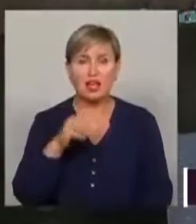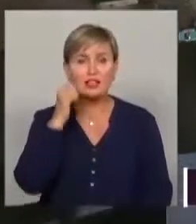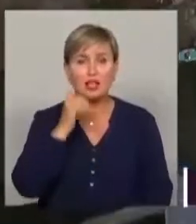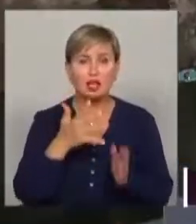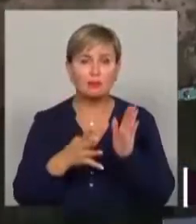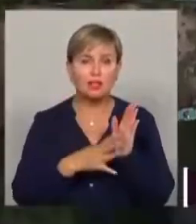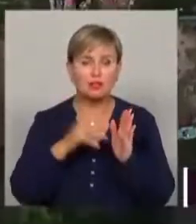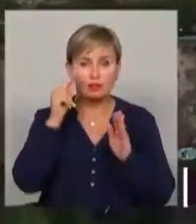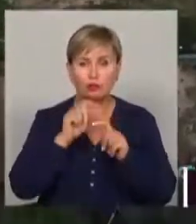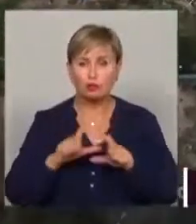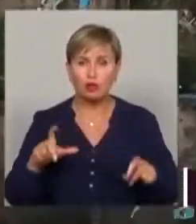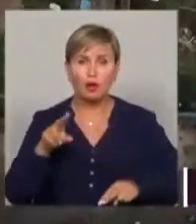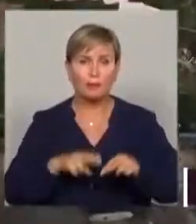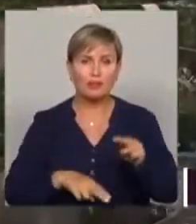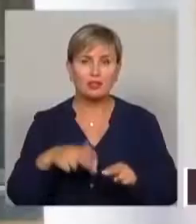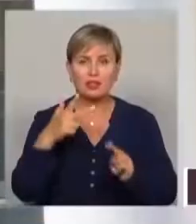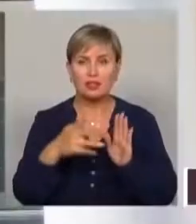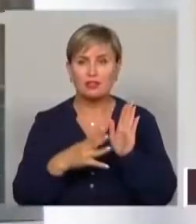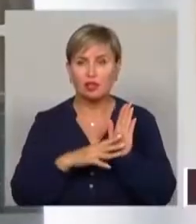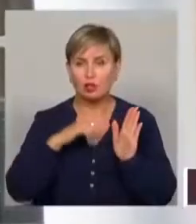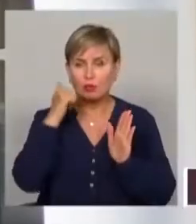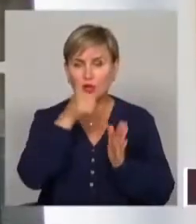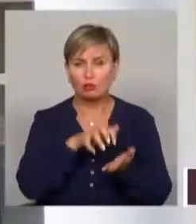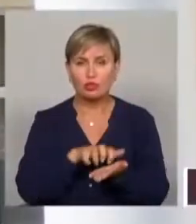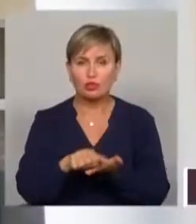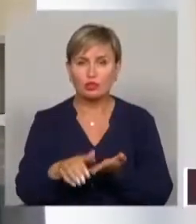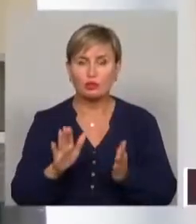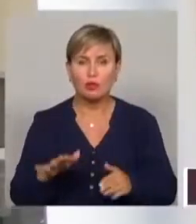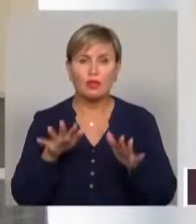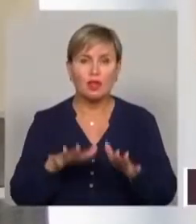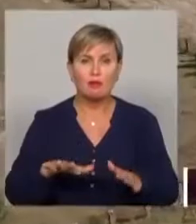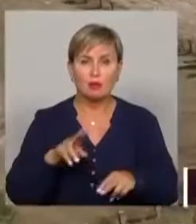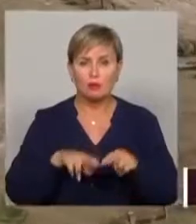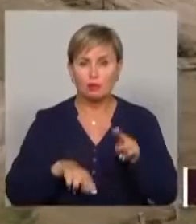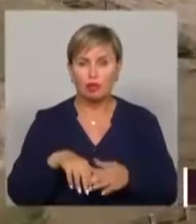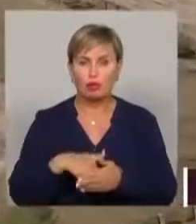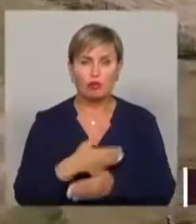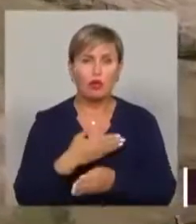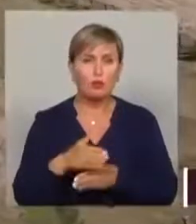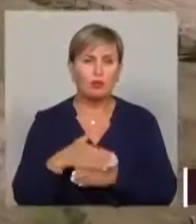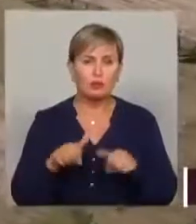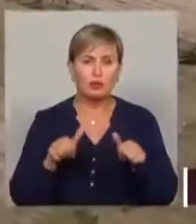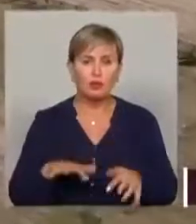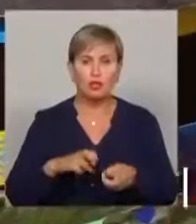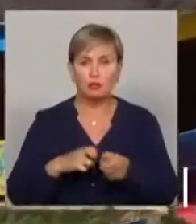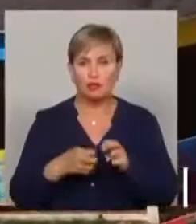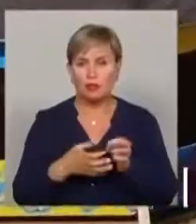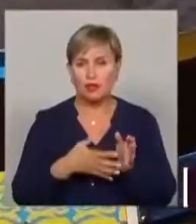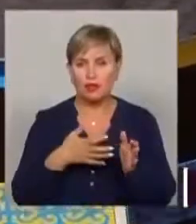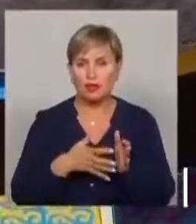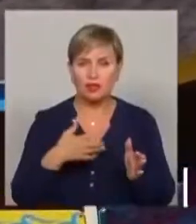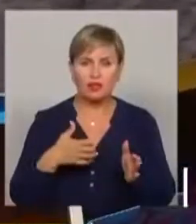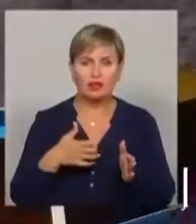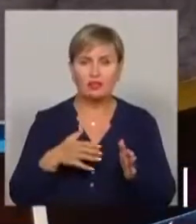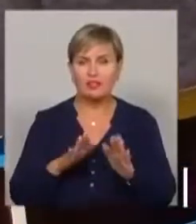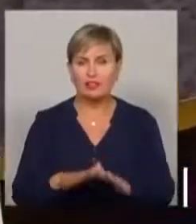59-й гимназии, построенное в 39-м году, снесут. На месте возведут новую. Постепенно решается проблема нехватки мест в